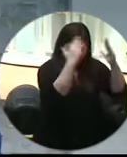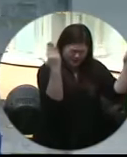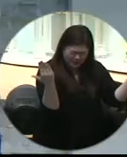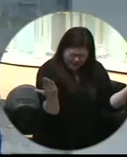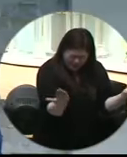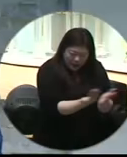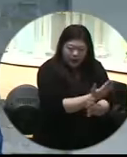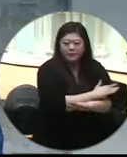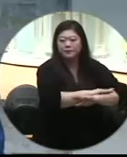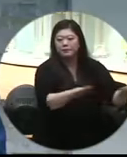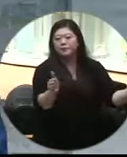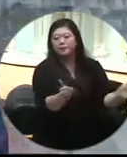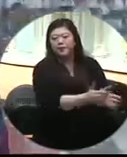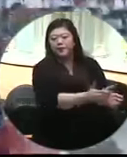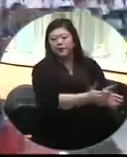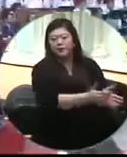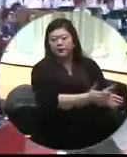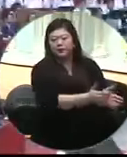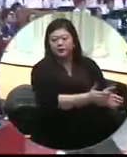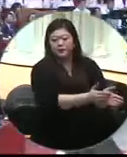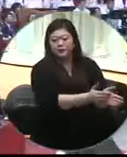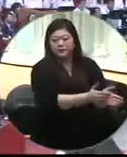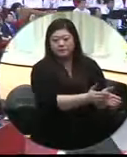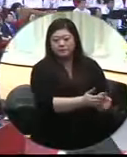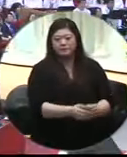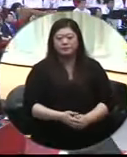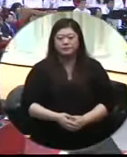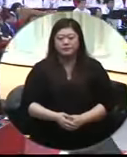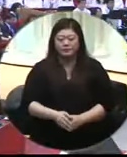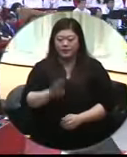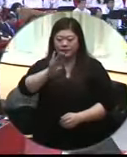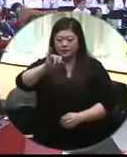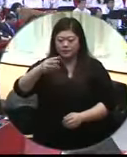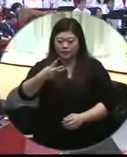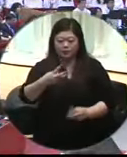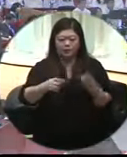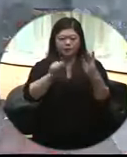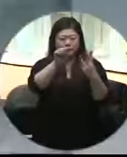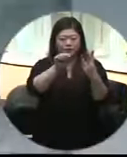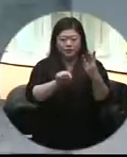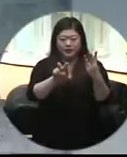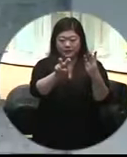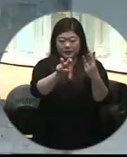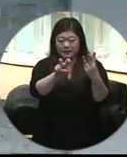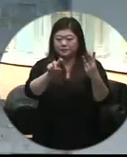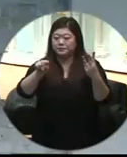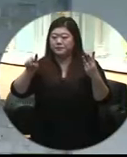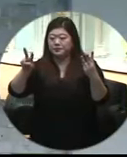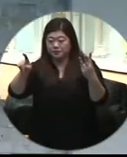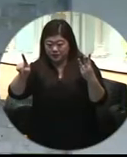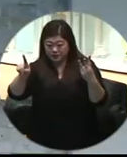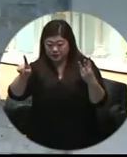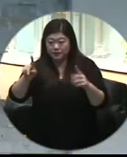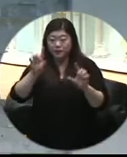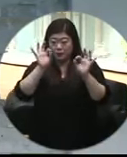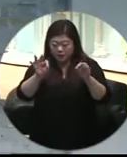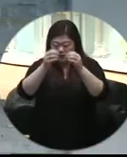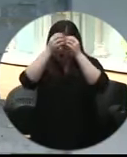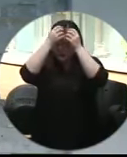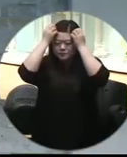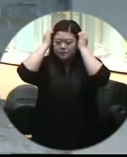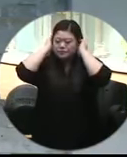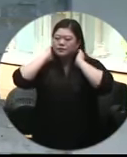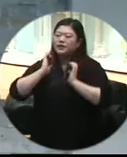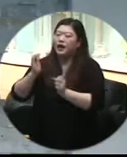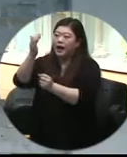완벽하게 해결된 것입니다. 빌립보 3장 20절로 21절로 보면 이 영광스러운 모습이 하나님의